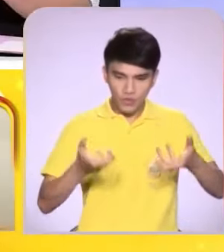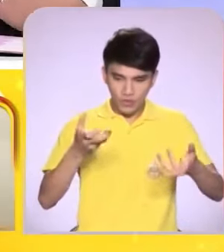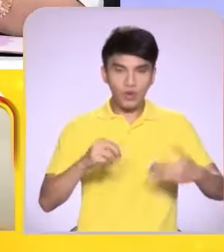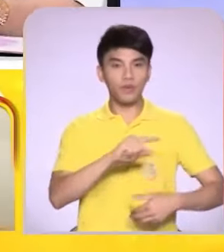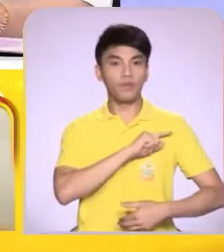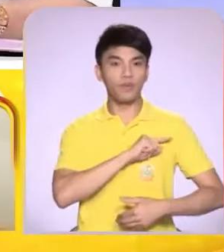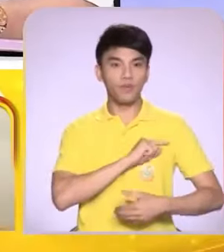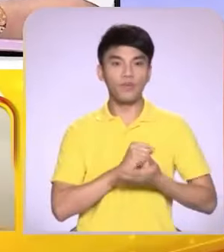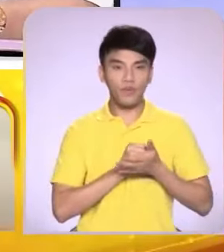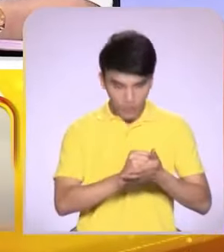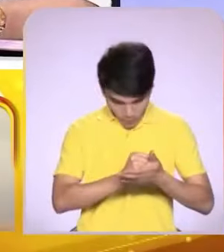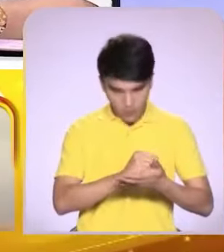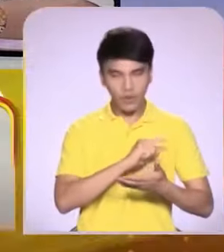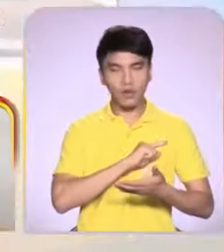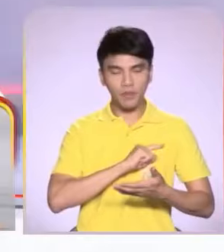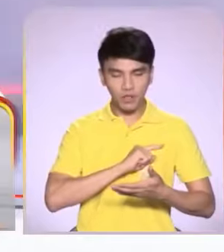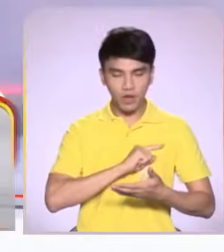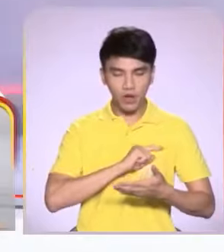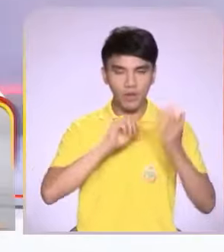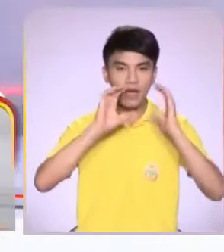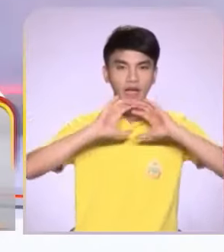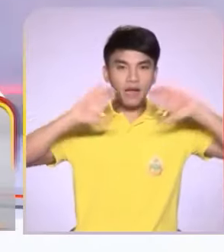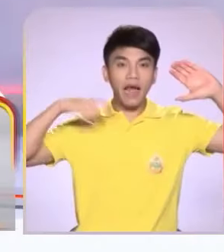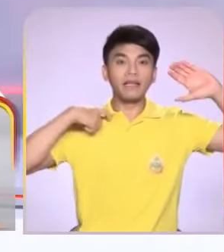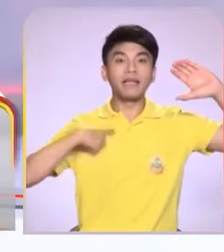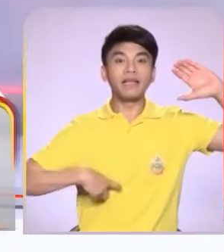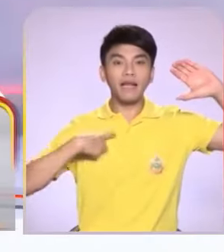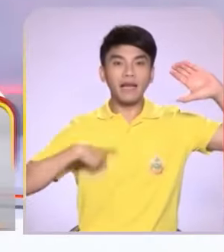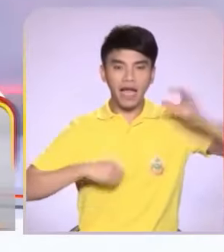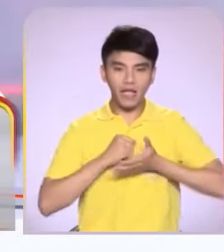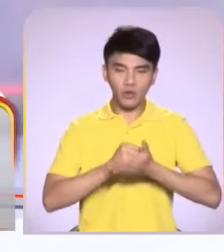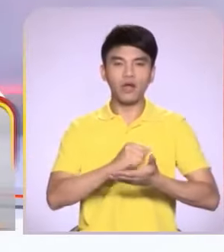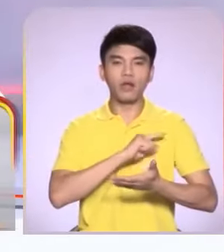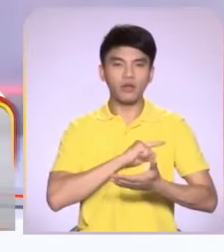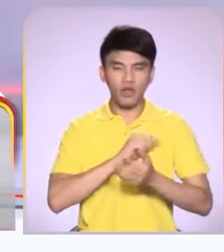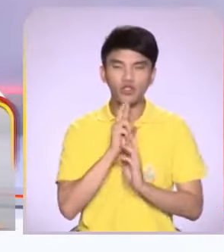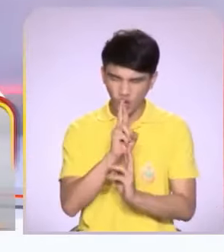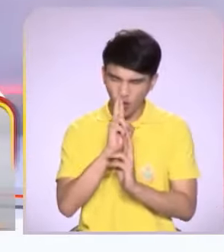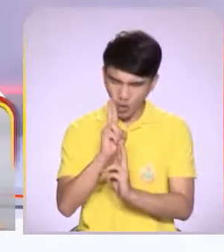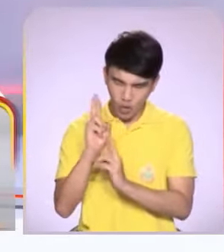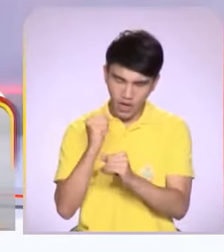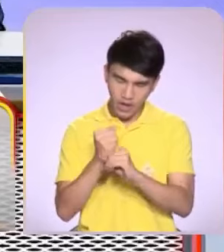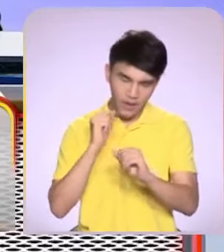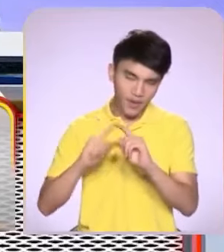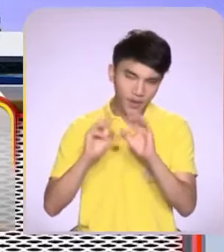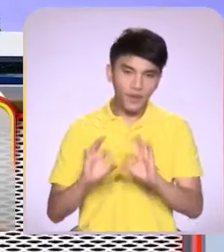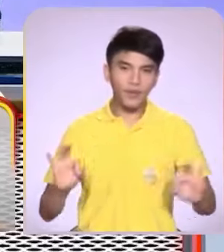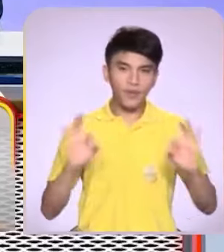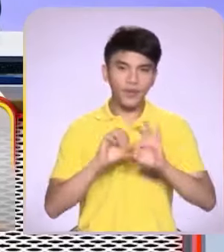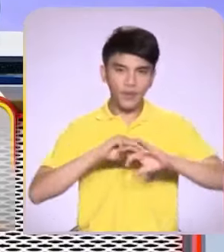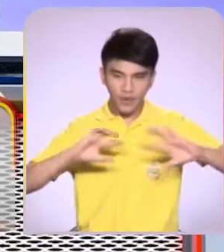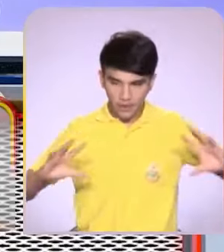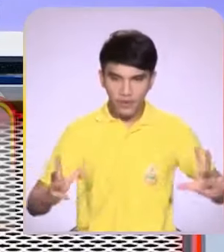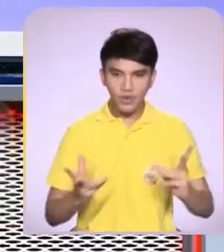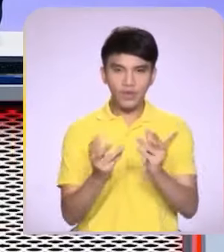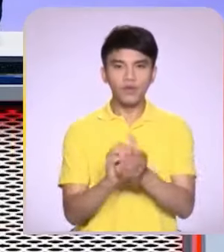ที่ให้กับเราเรียบร้อยแล้วครับ ก็ต้องระวังด้วยเรื่องพวกนี้ใกล้ตัวเราต้องระวังจริงๆนะอาจารย์จะทำอะไรเนี่ย ถูกต้องสำคัญที่สุด แต่เวลาหมดลงแ